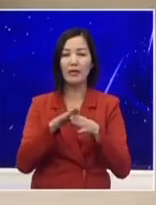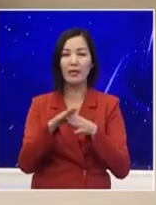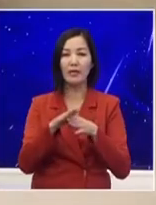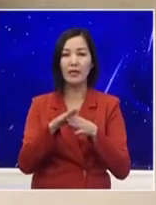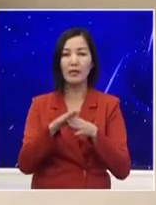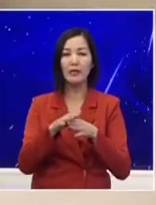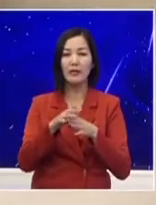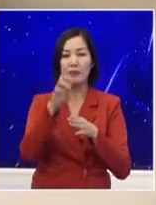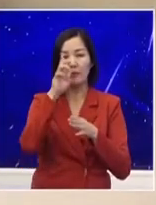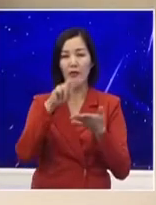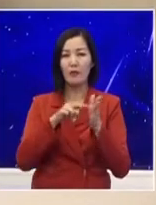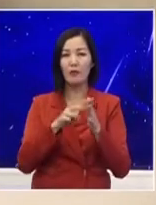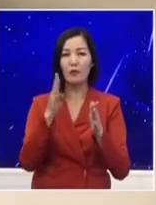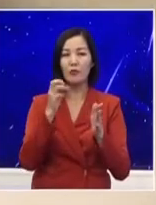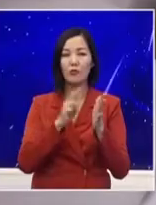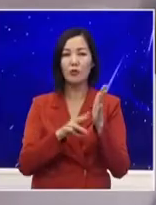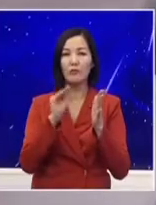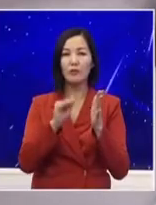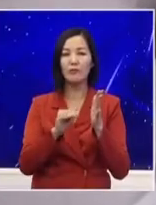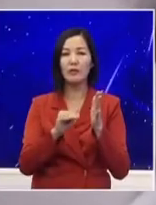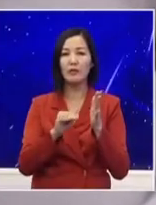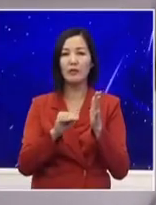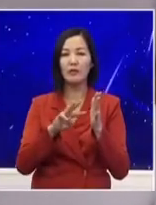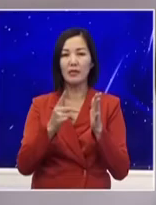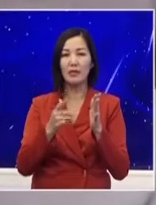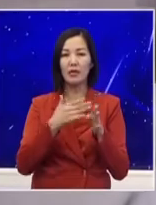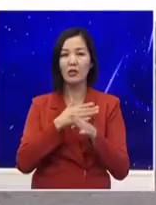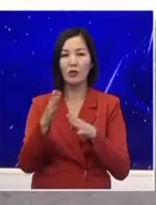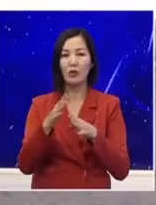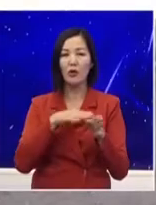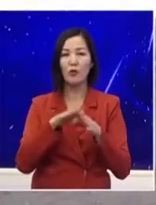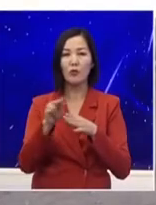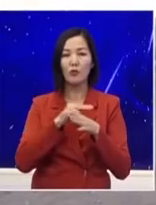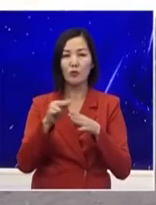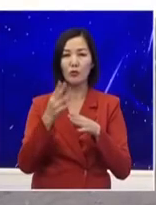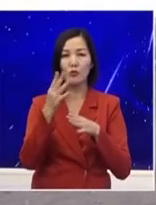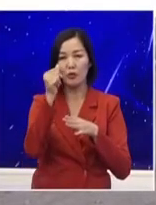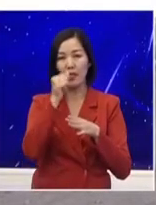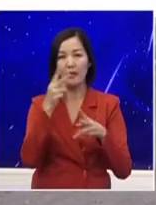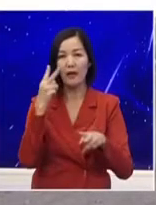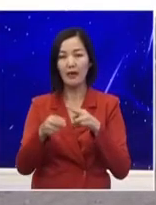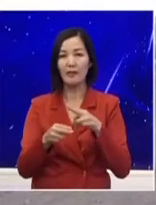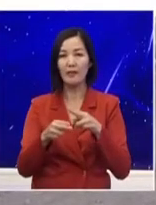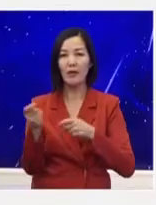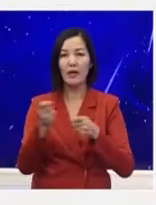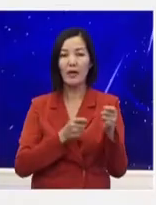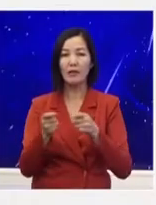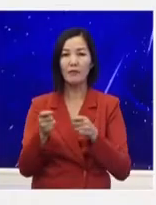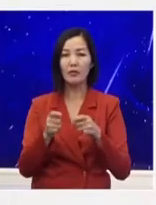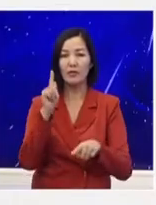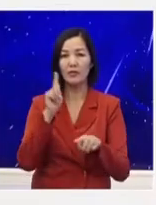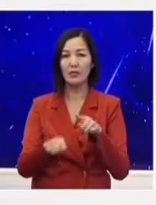мемлекеттік бюджеттен 470 000 теңгеге жуық қаржы жұмсалды. Құрылыс жұмыстары 4 айда аяқталып, мектеп әкімшілігін көп